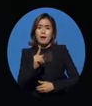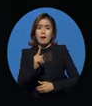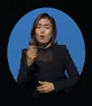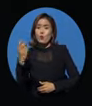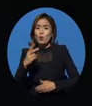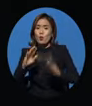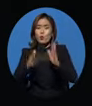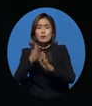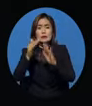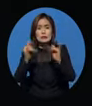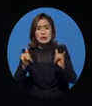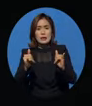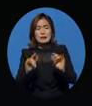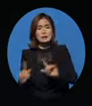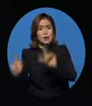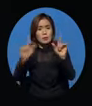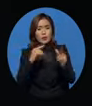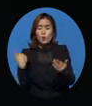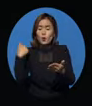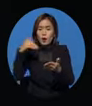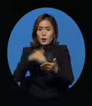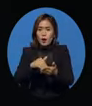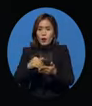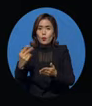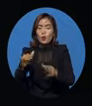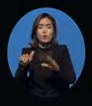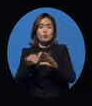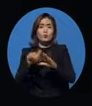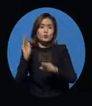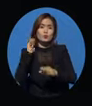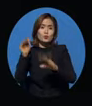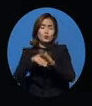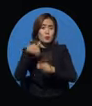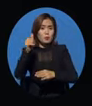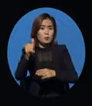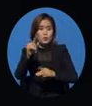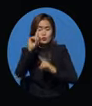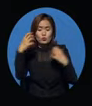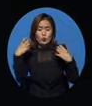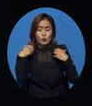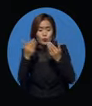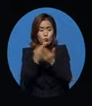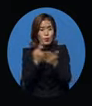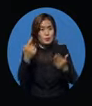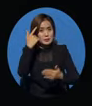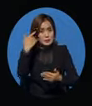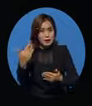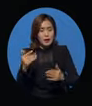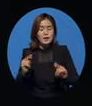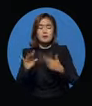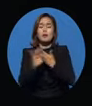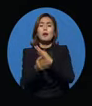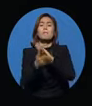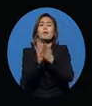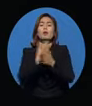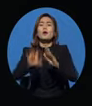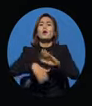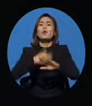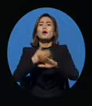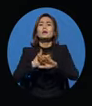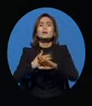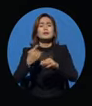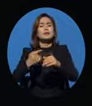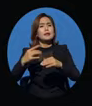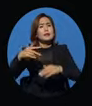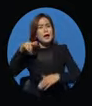놈 인생 으로 돌아가자 옵니다 문재인 정부의 민생을 외면하는 정부 했습니까 이런 변화와 혁신으로 는 다음 대선